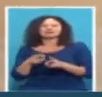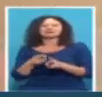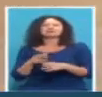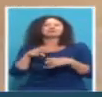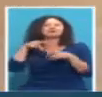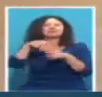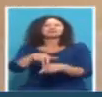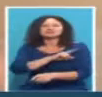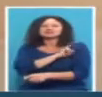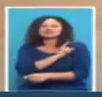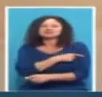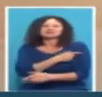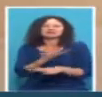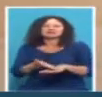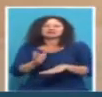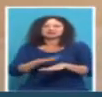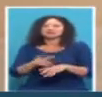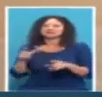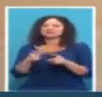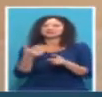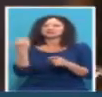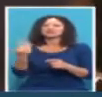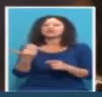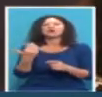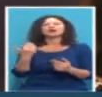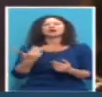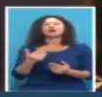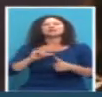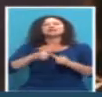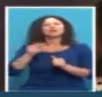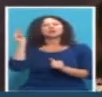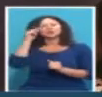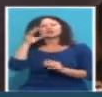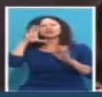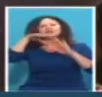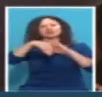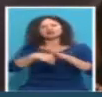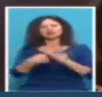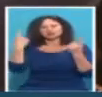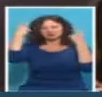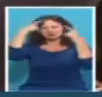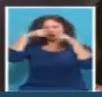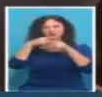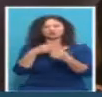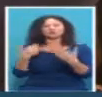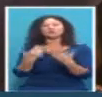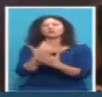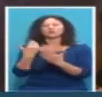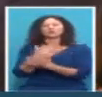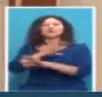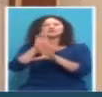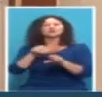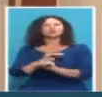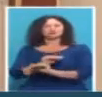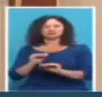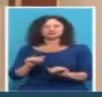нагрузки непосильные. По словам Дмитрия Герасимова, он и его коллеги постоянно учатся и внедряют передовые технологии. Все для маленьких